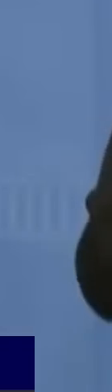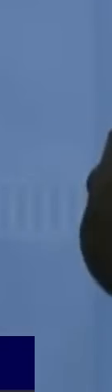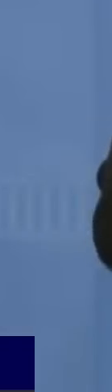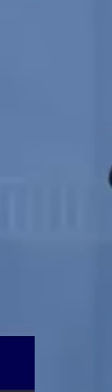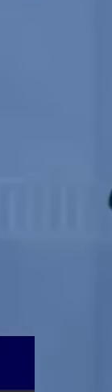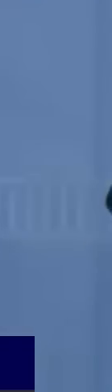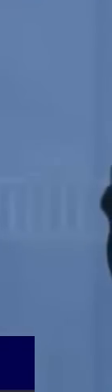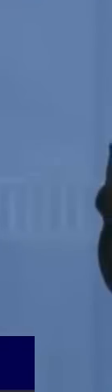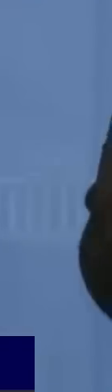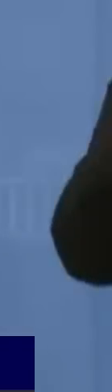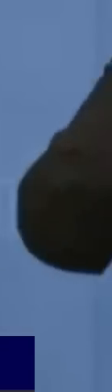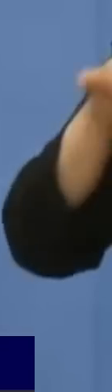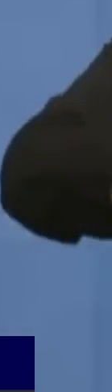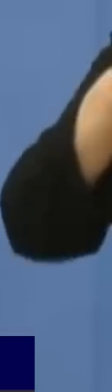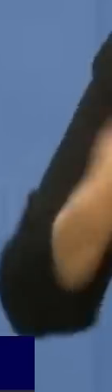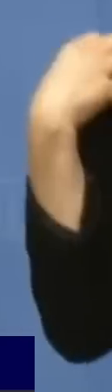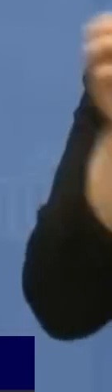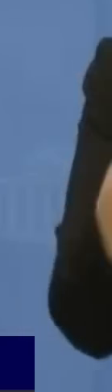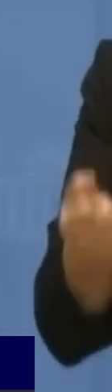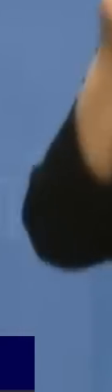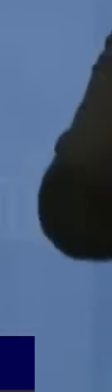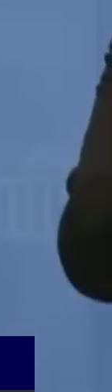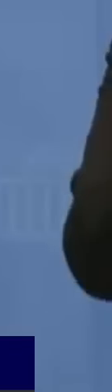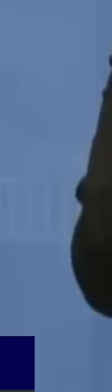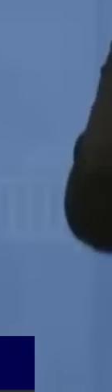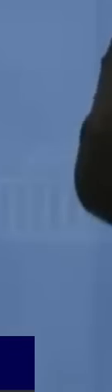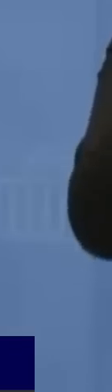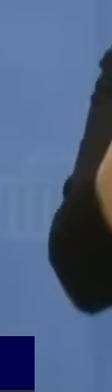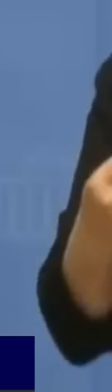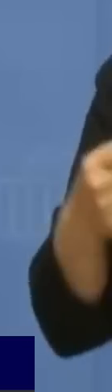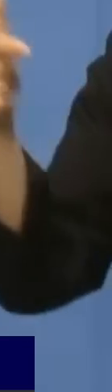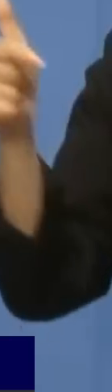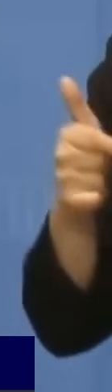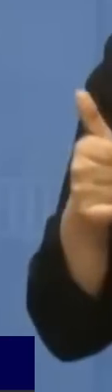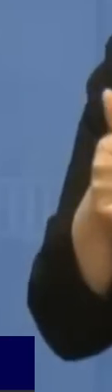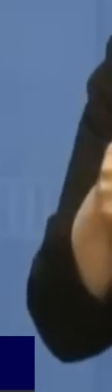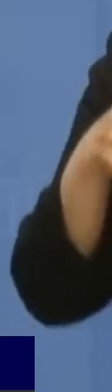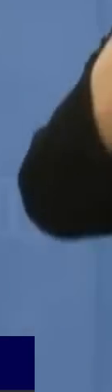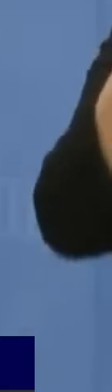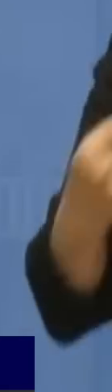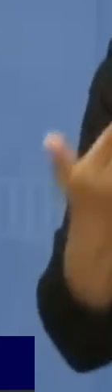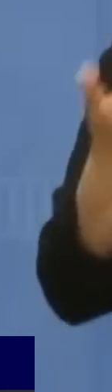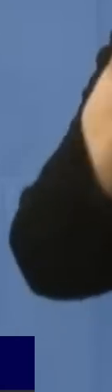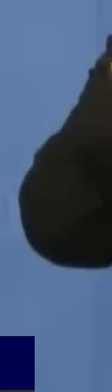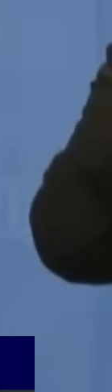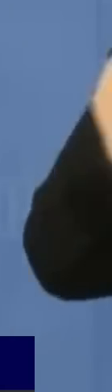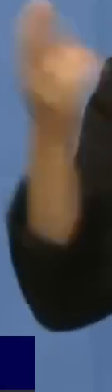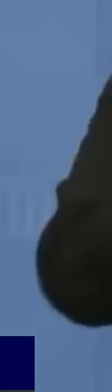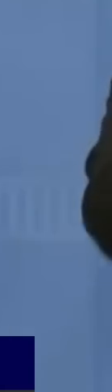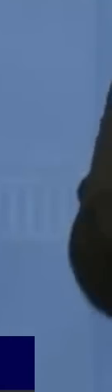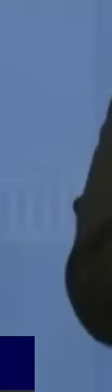합니다 유류세 정상화라는 명목으로 유류세 이나유를 점진적으로 축소한 후 7월 말에 폐지할